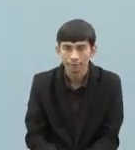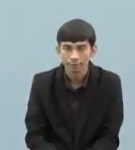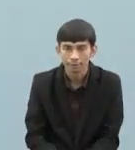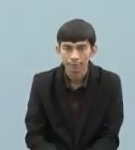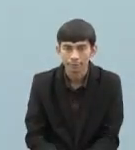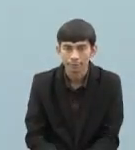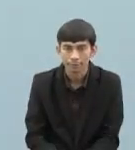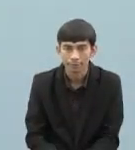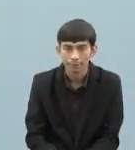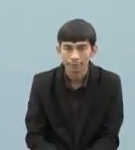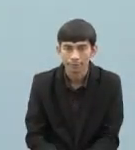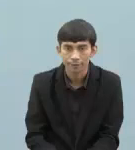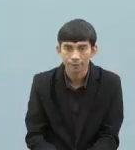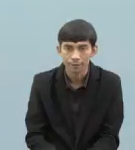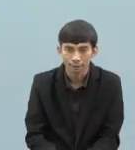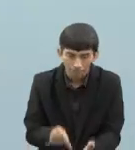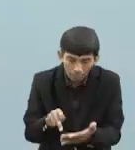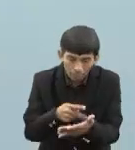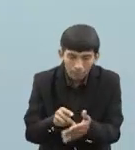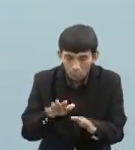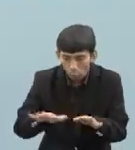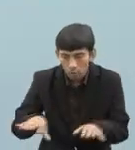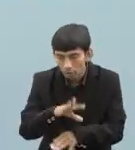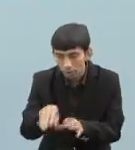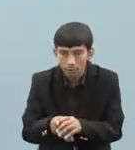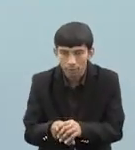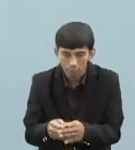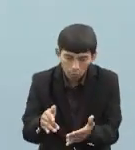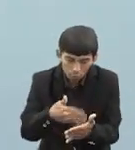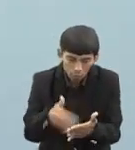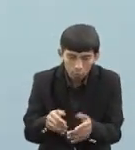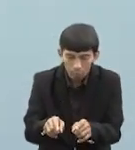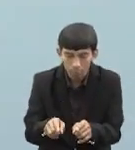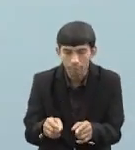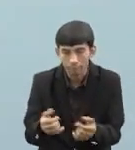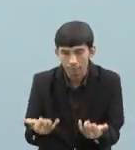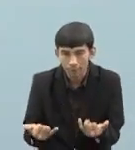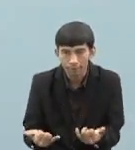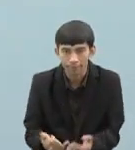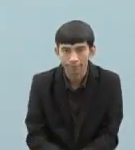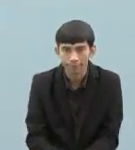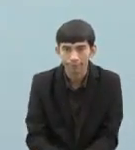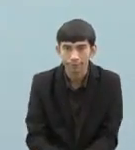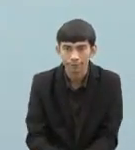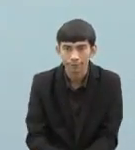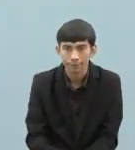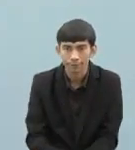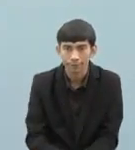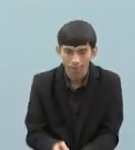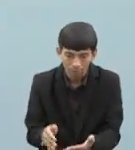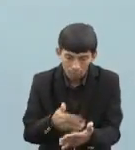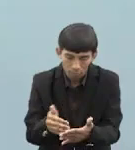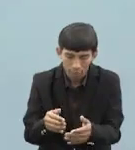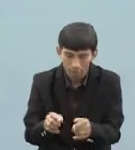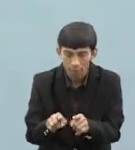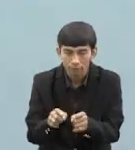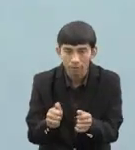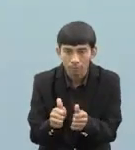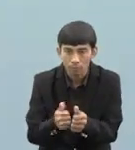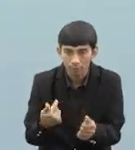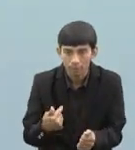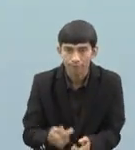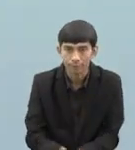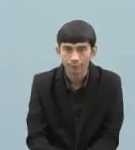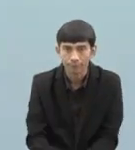con. Cứ cầm nạp để con sốt cho mình nè cứu bánh mấy nâng á. Chẳng kịp ra khi ta cầm nạp nì. Cứ cầm nạp để con sốt cho mình nè cứu nâng. Chà.